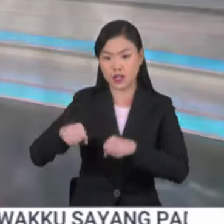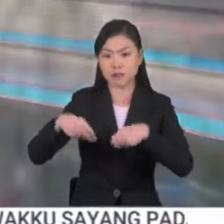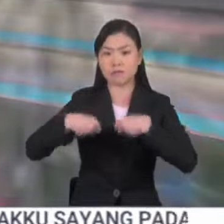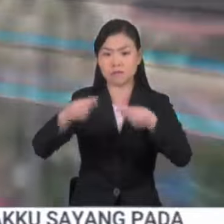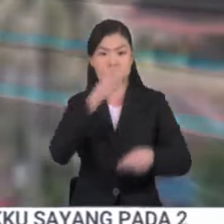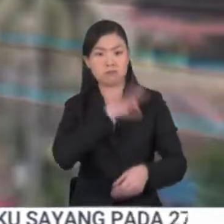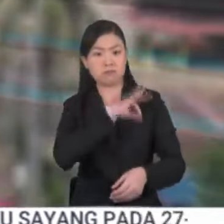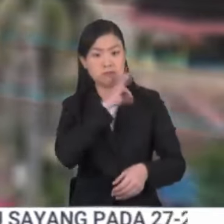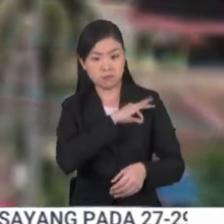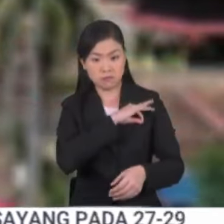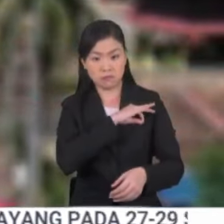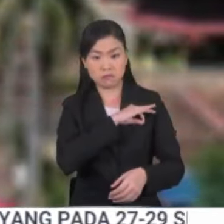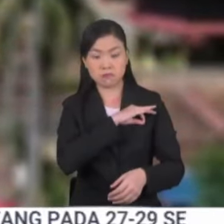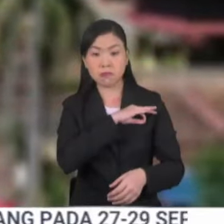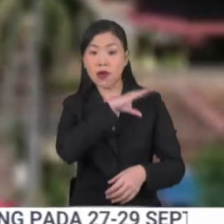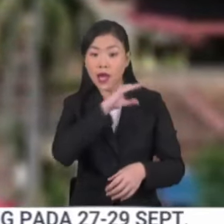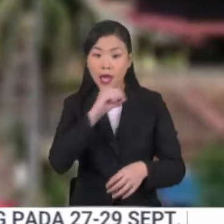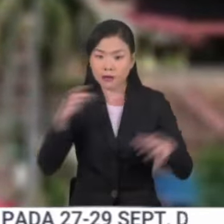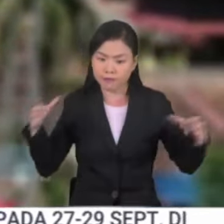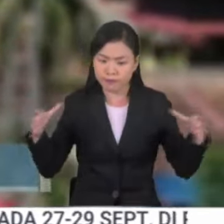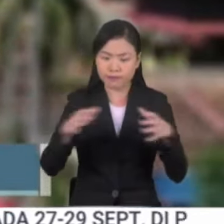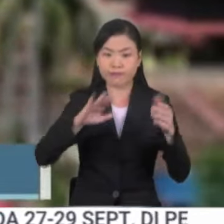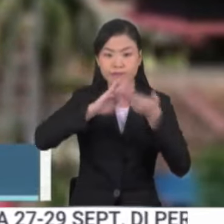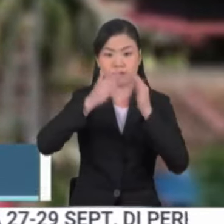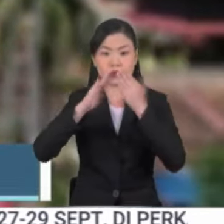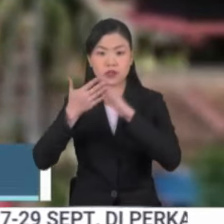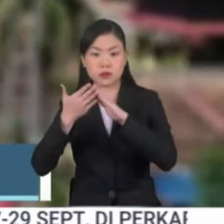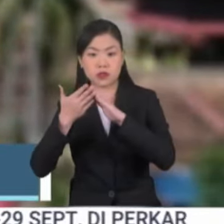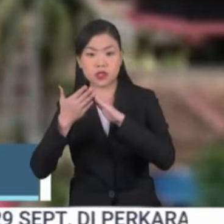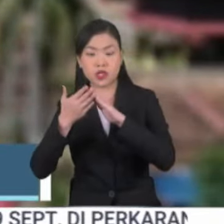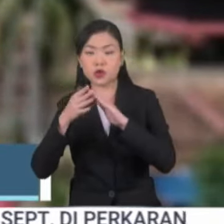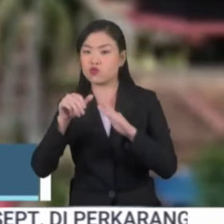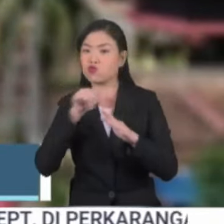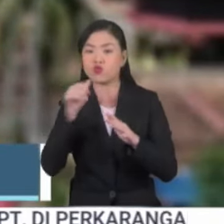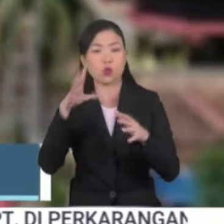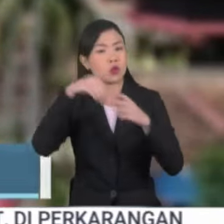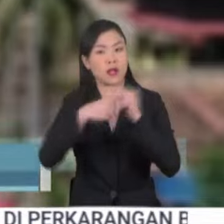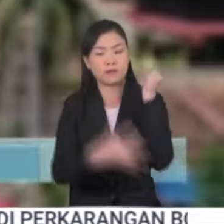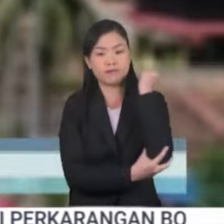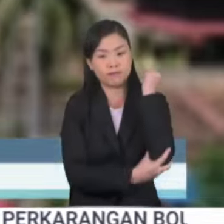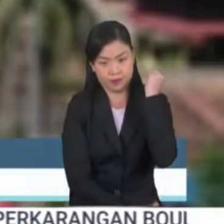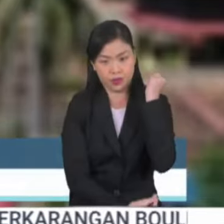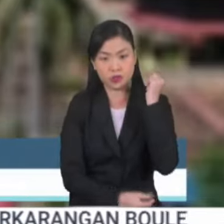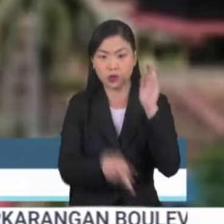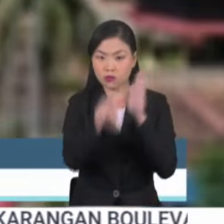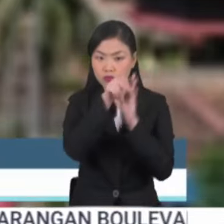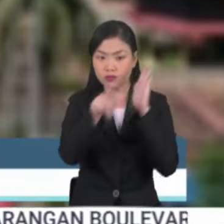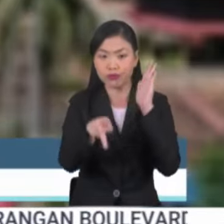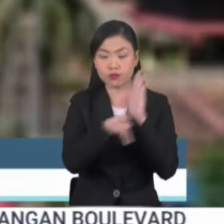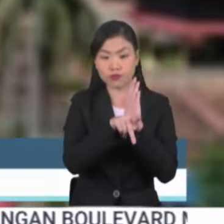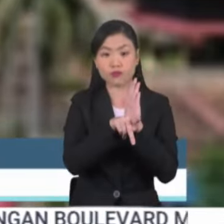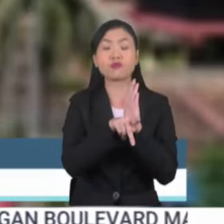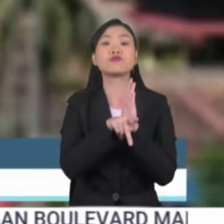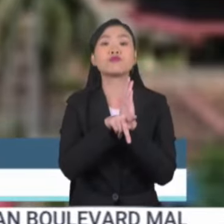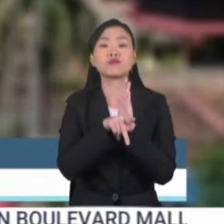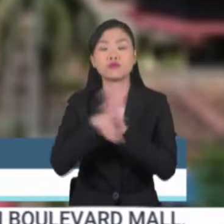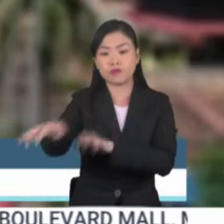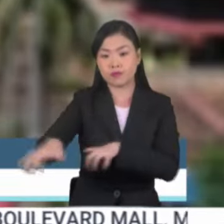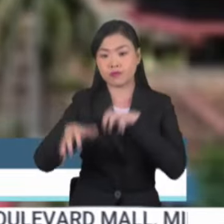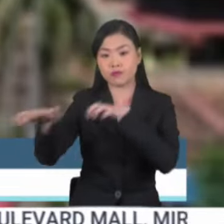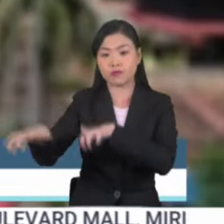lumayan, malah dapat membawa komuniti keluar daripada belenggu kemiskinan. Itu prinsip usahawan belia tani Wan Lukman